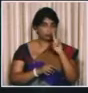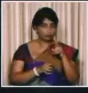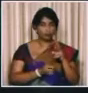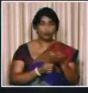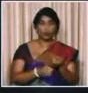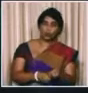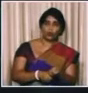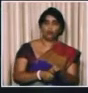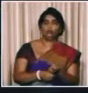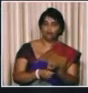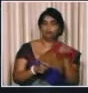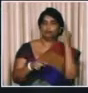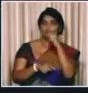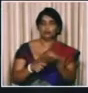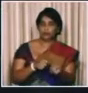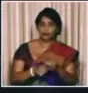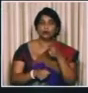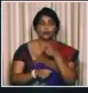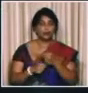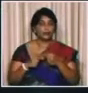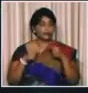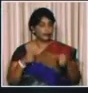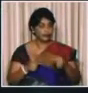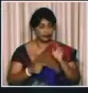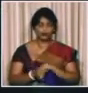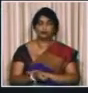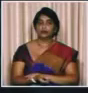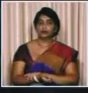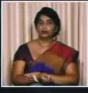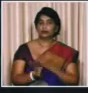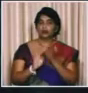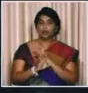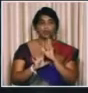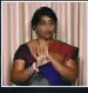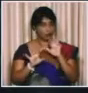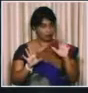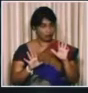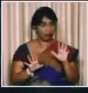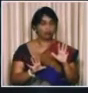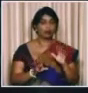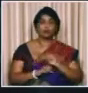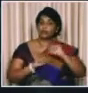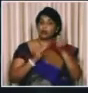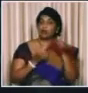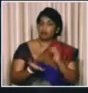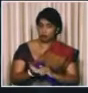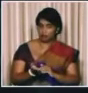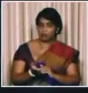පහර දීමකට ලක් වුණා. ඒකට විරෝධේපා පහුගේ 19 වෙනිදා උද්ඝෝෂණයක්